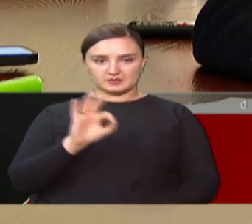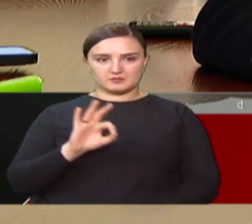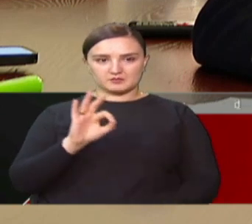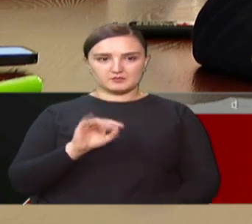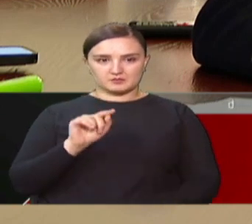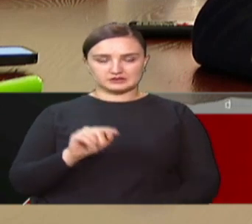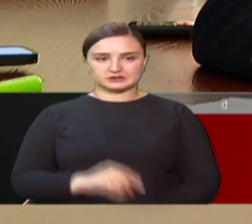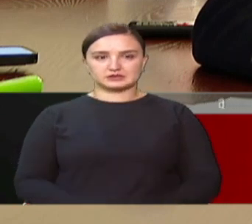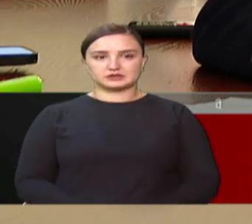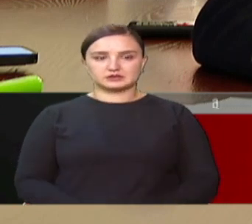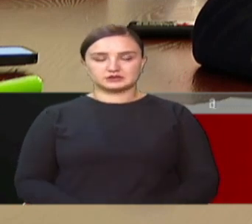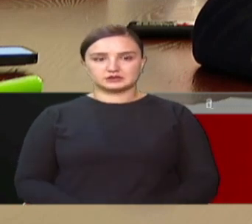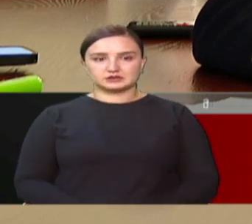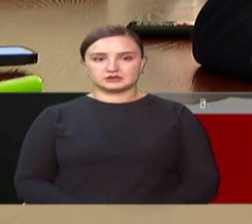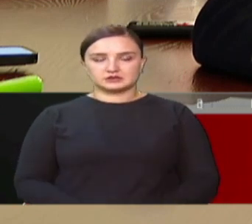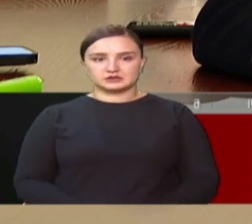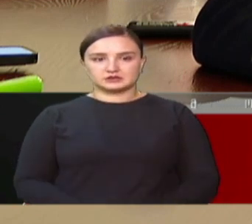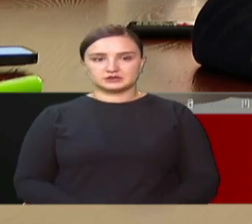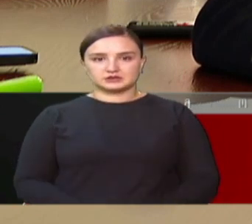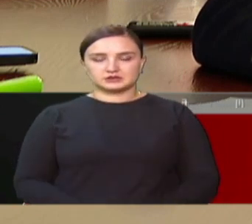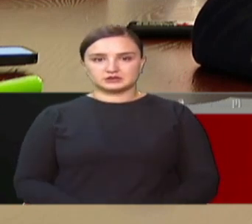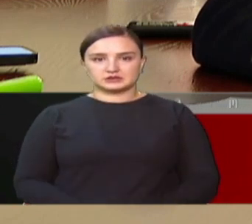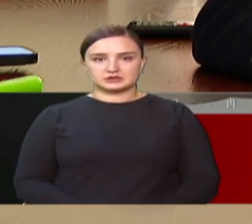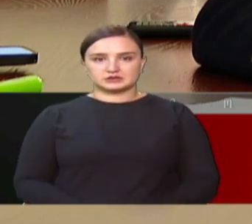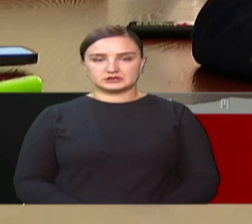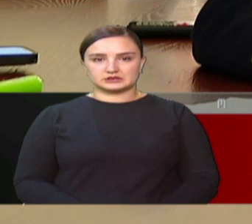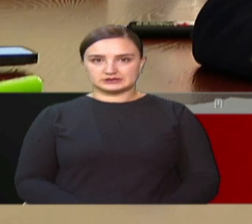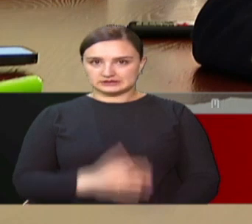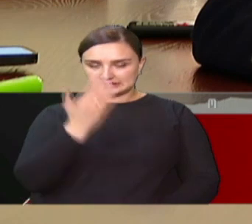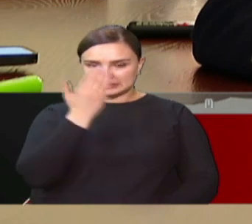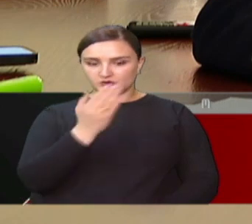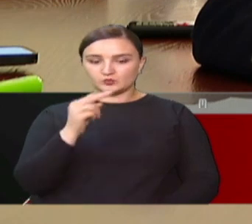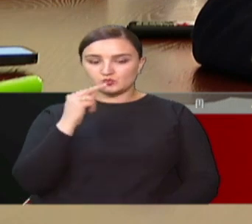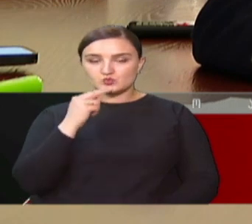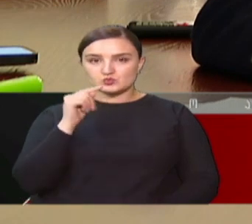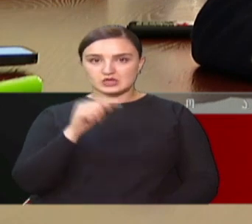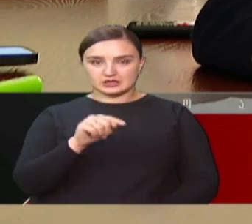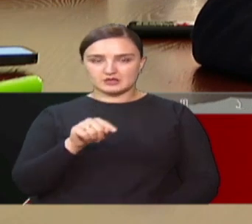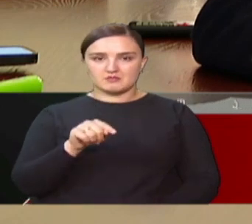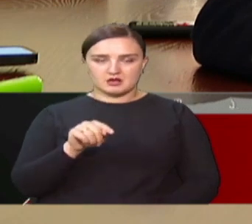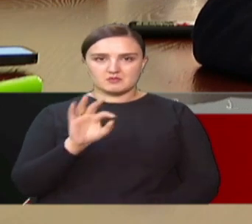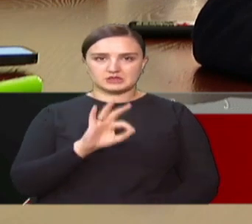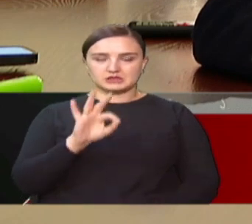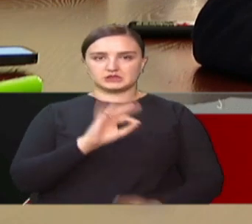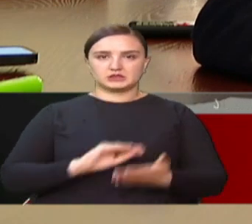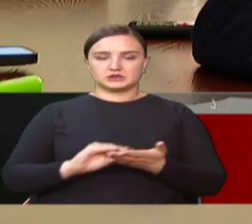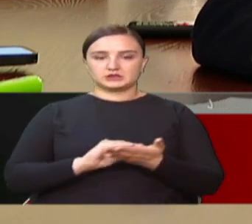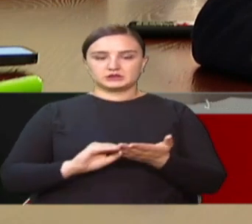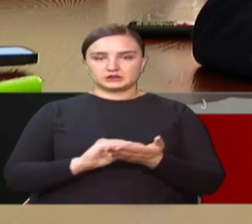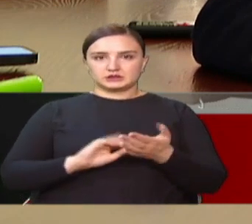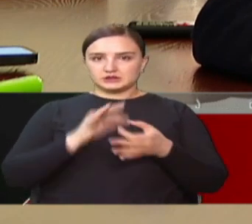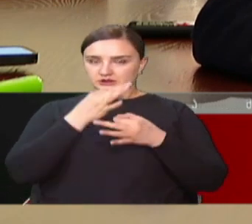რომლის პედალირებაც ჰიპოთეტურად შეიძლება და საზოგადოებრივი ყურადღების მიქცევა, ამაზე პარაზიტირებს და